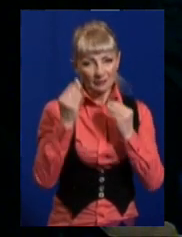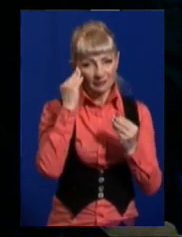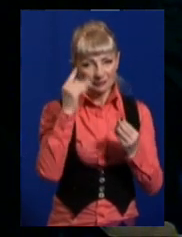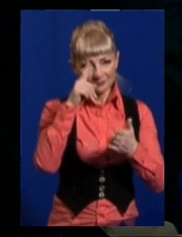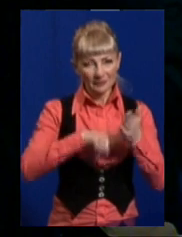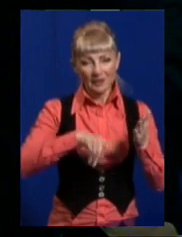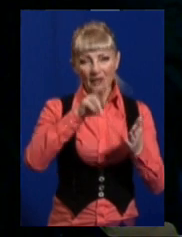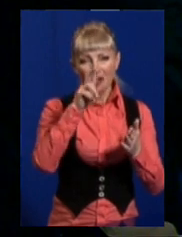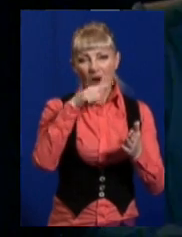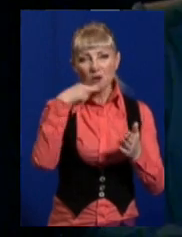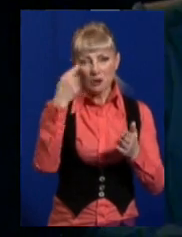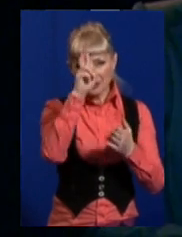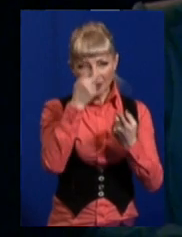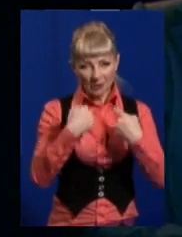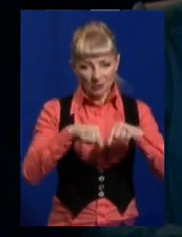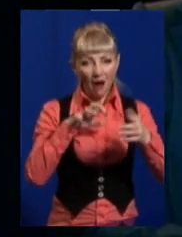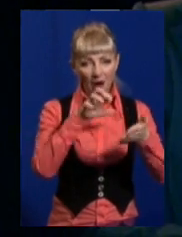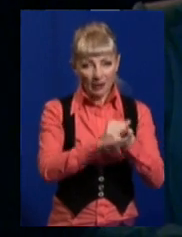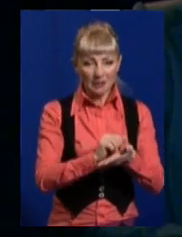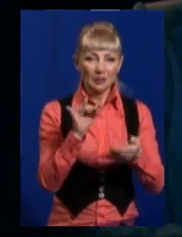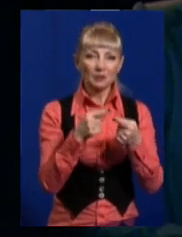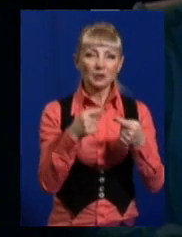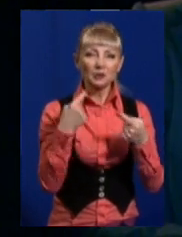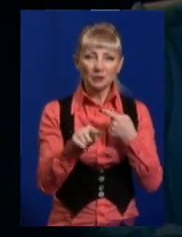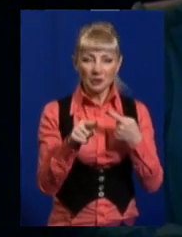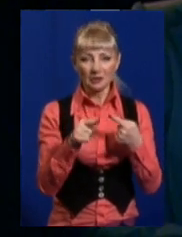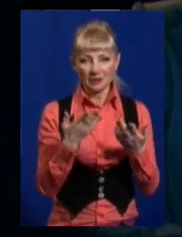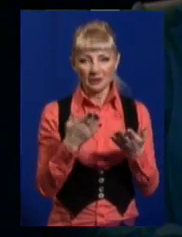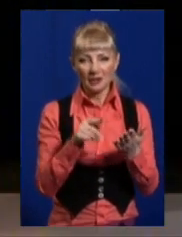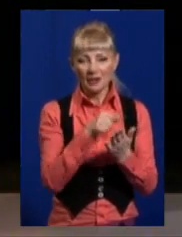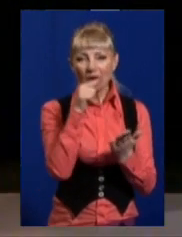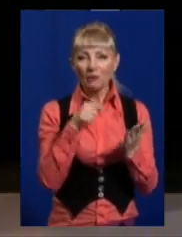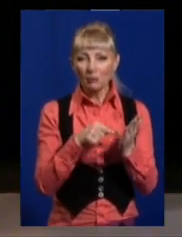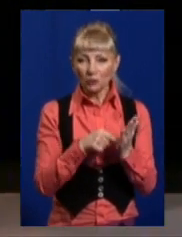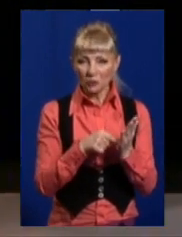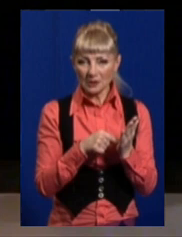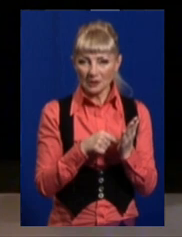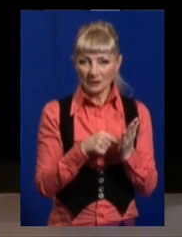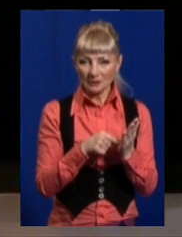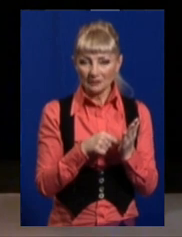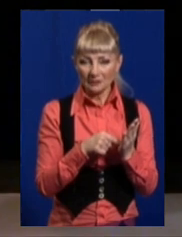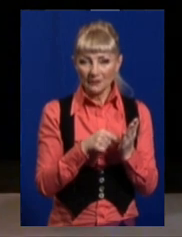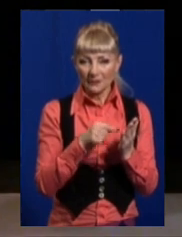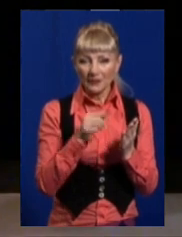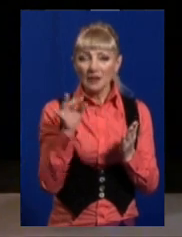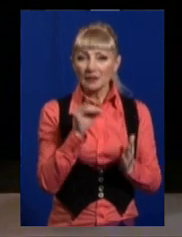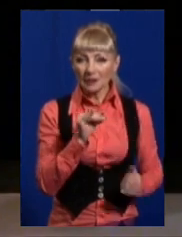Росії державою-агресором і інші такі, знаєте, одіозні, ідеологічні навіть питання.